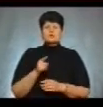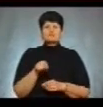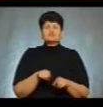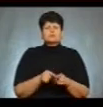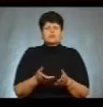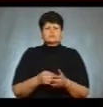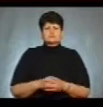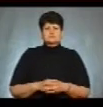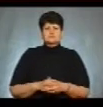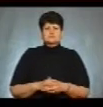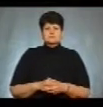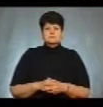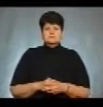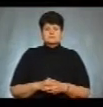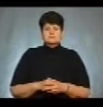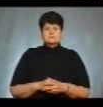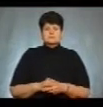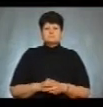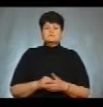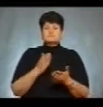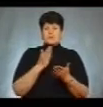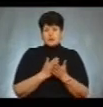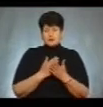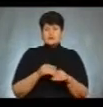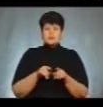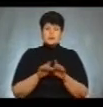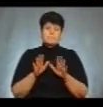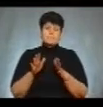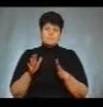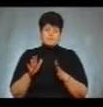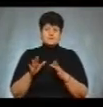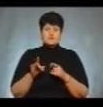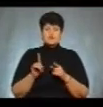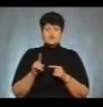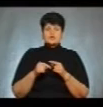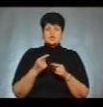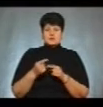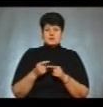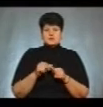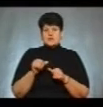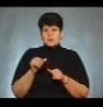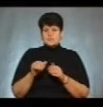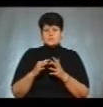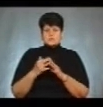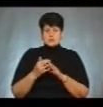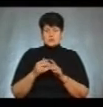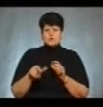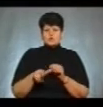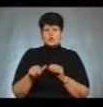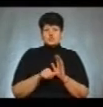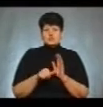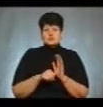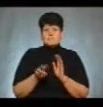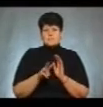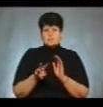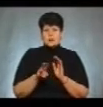так відбувається? Значить, є такі моменти, що через деякі села дорога 6-метрова,